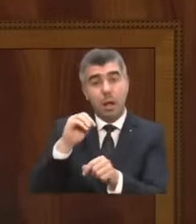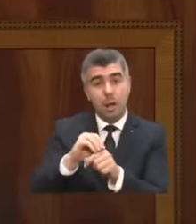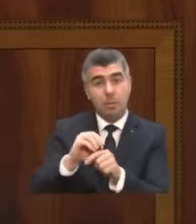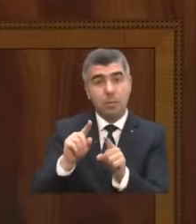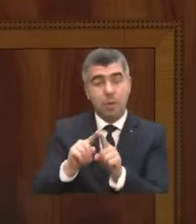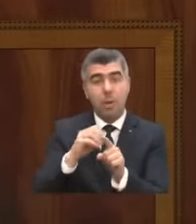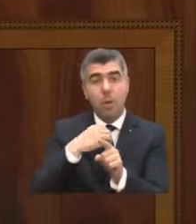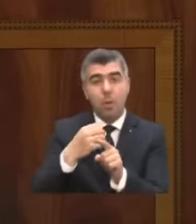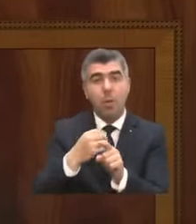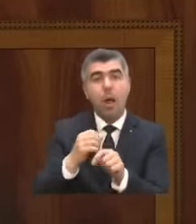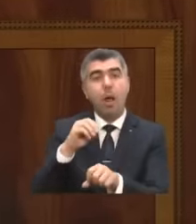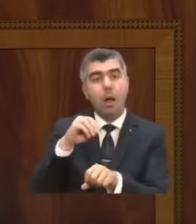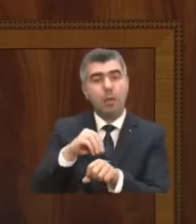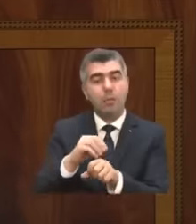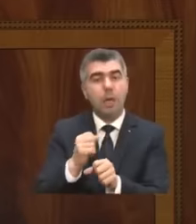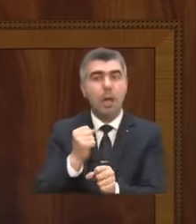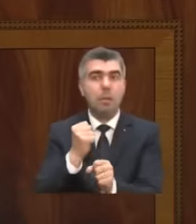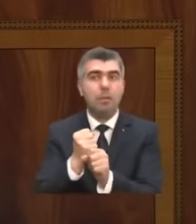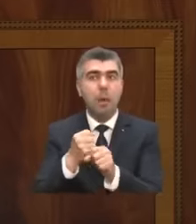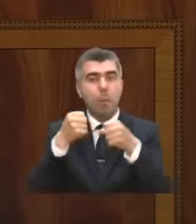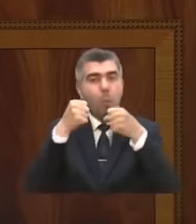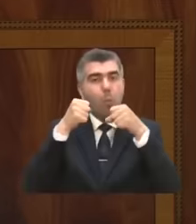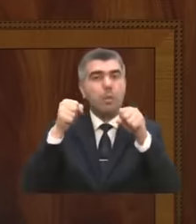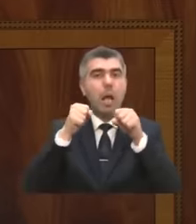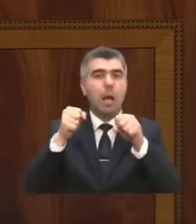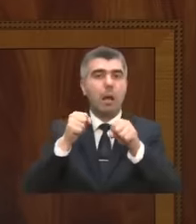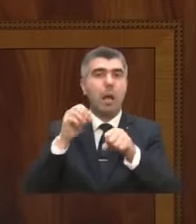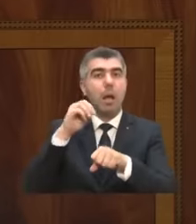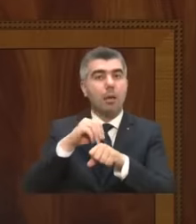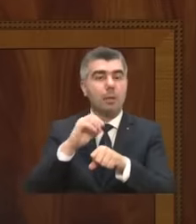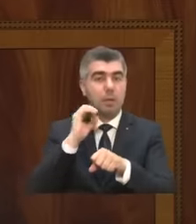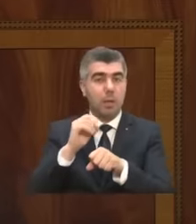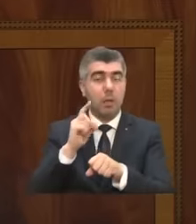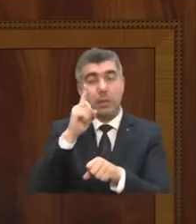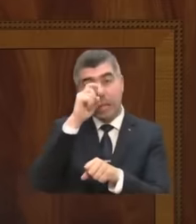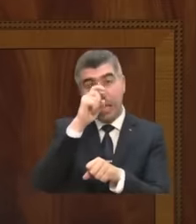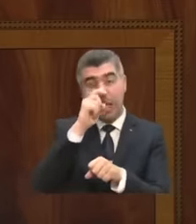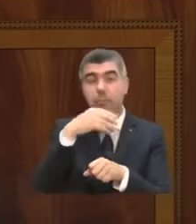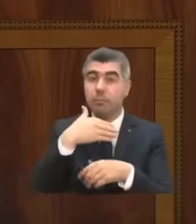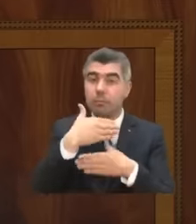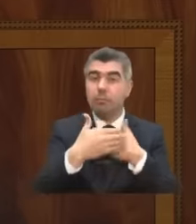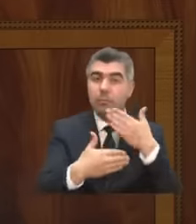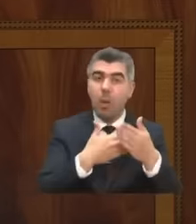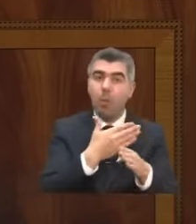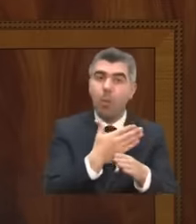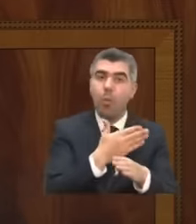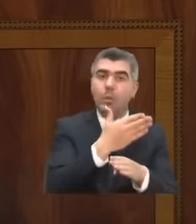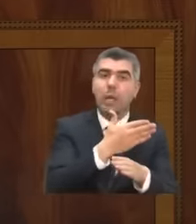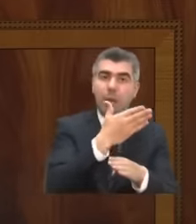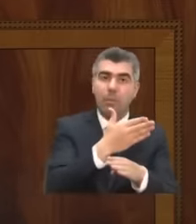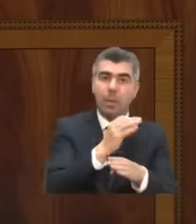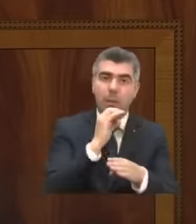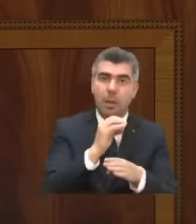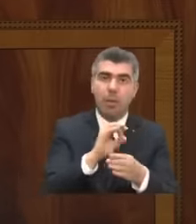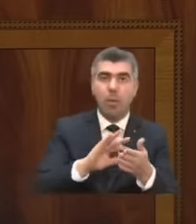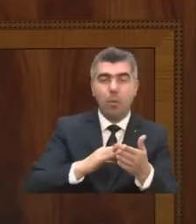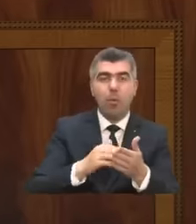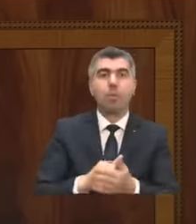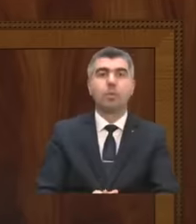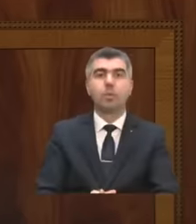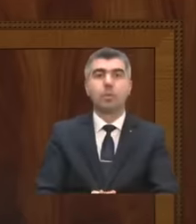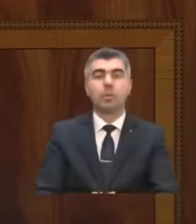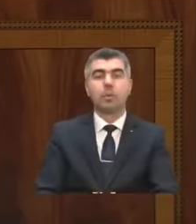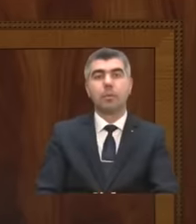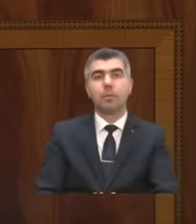جديدة للمفروض عليهم أوراش فرصة. حذاري ثم حذاري من تأثير الكبرى، تلك التأثير الكبرى اللي لما